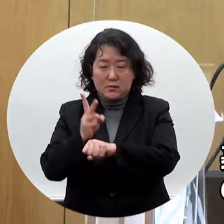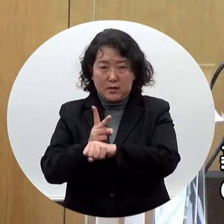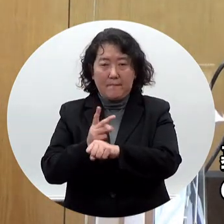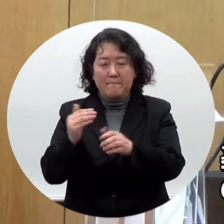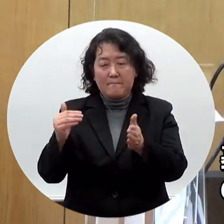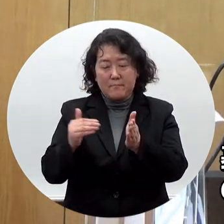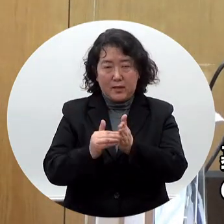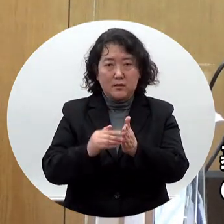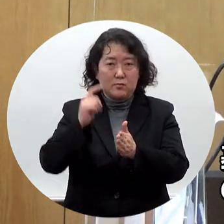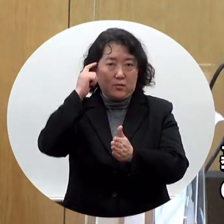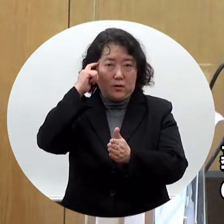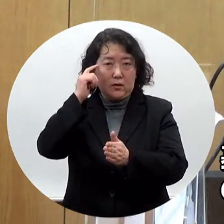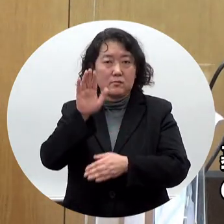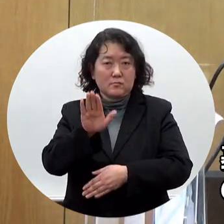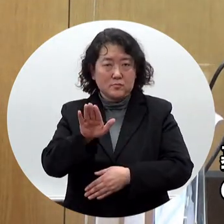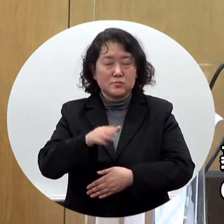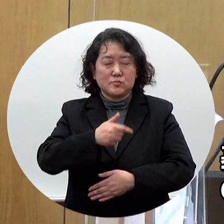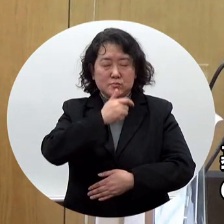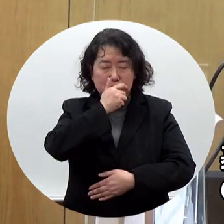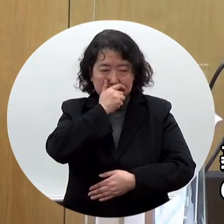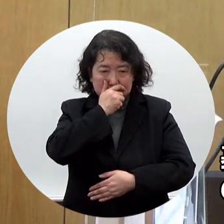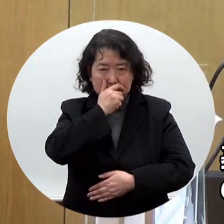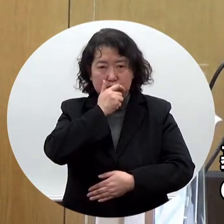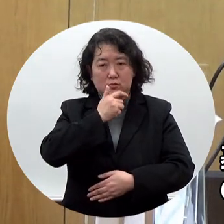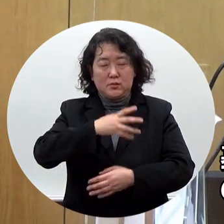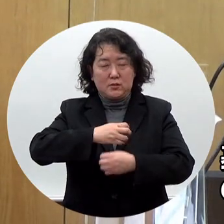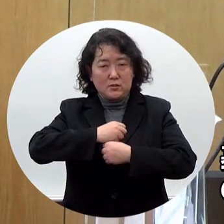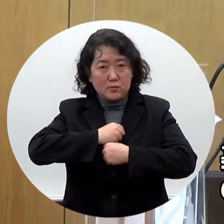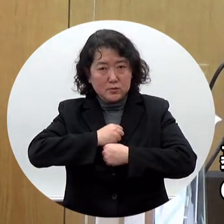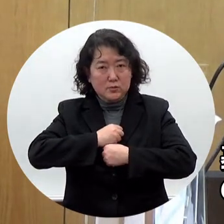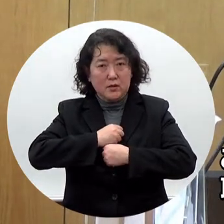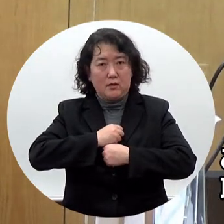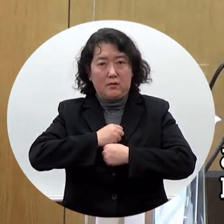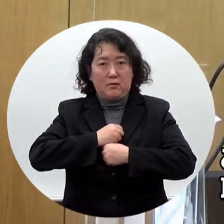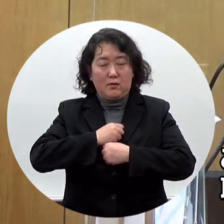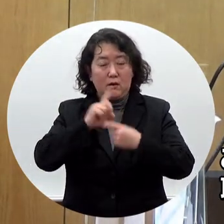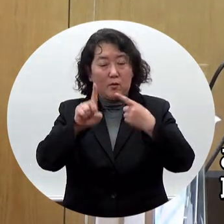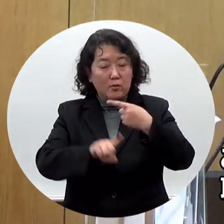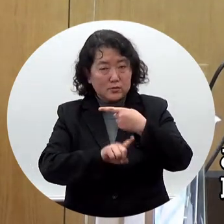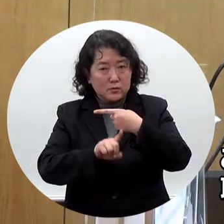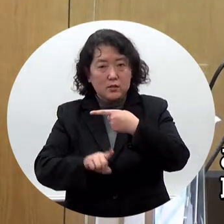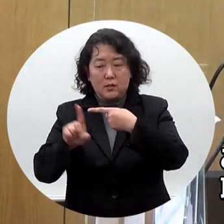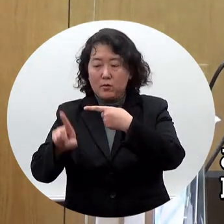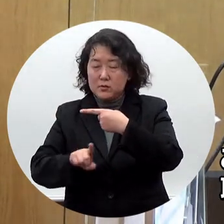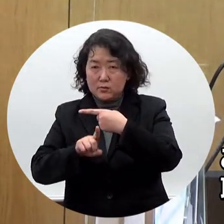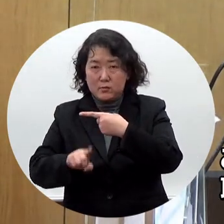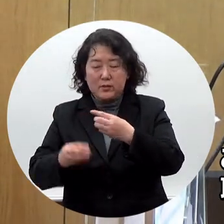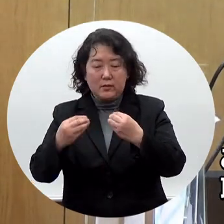に考えておりますので、十分にご留意をいただいて、お一人お一人が